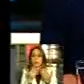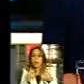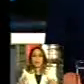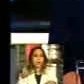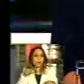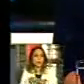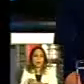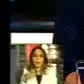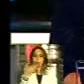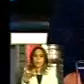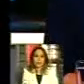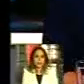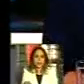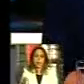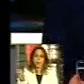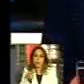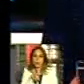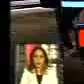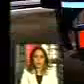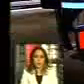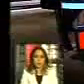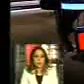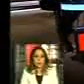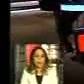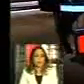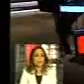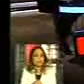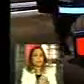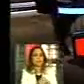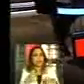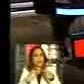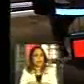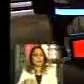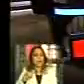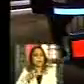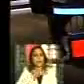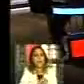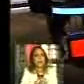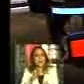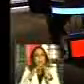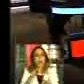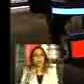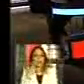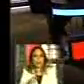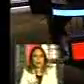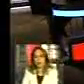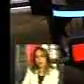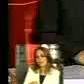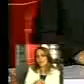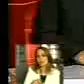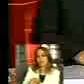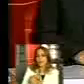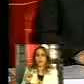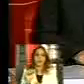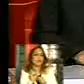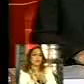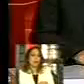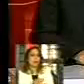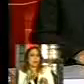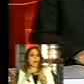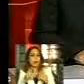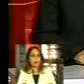של המדינה. בנושאים כאלה נאמר שלום לחברת הכנסת מרב מיכאלי, המחנה הציוני. שלום, שלום. מתומכות הגבלה, ושלום